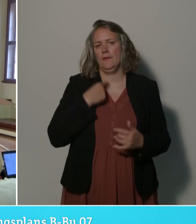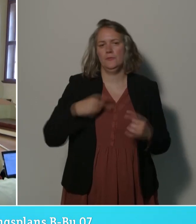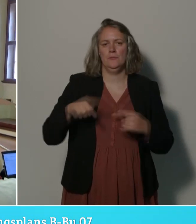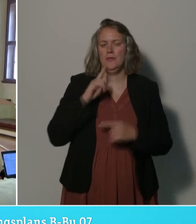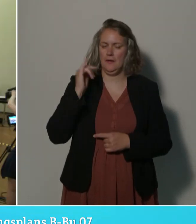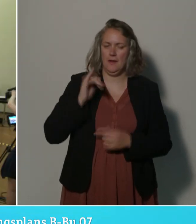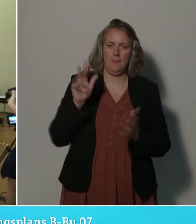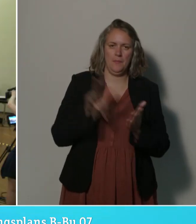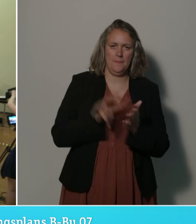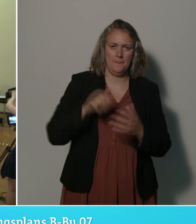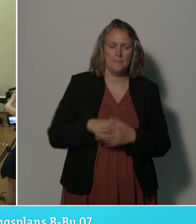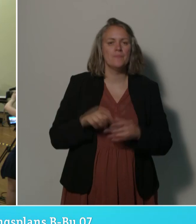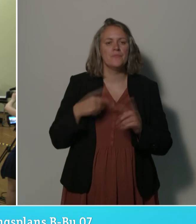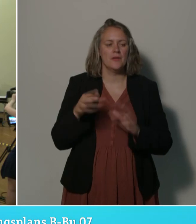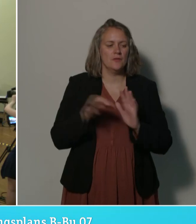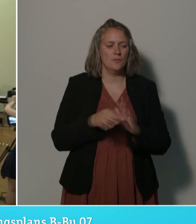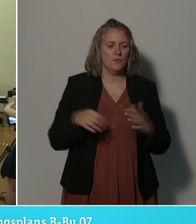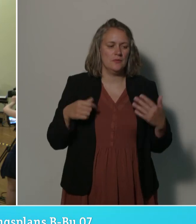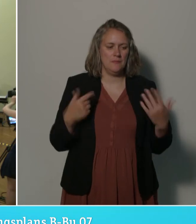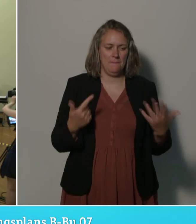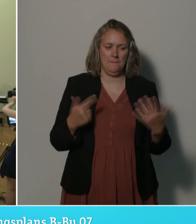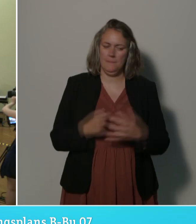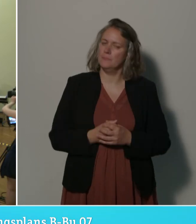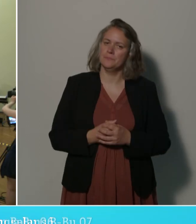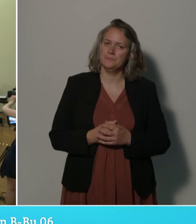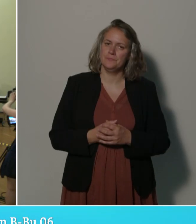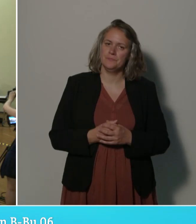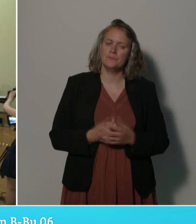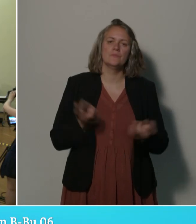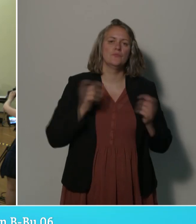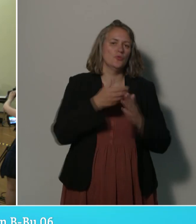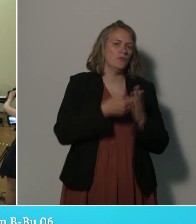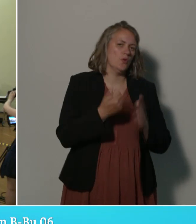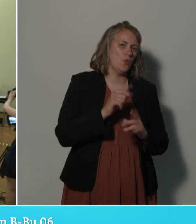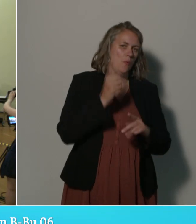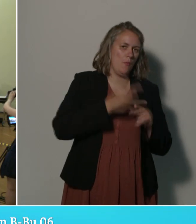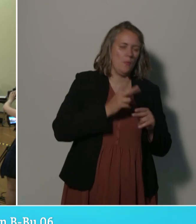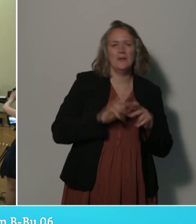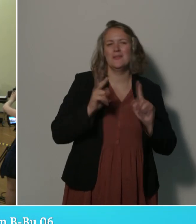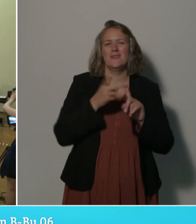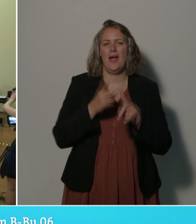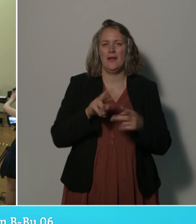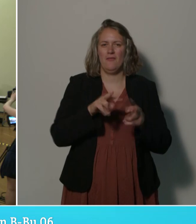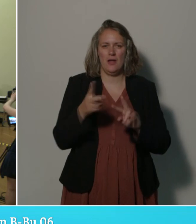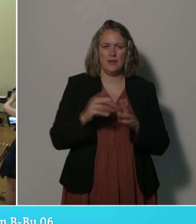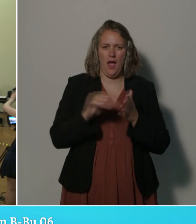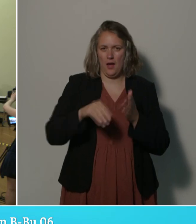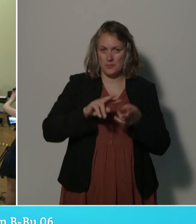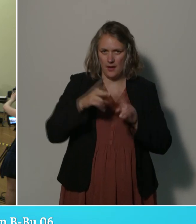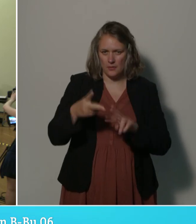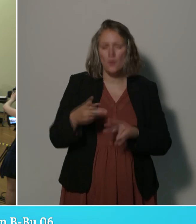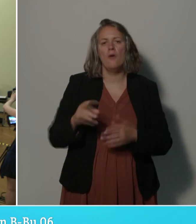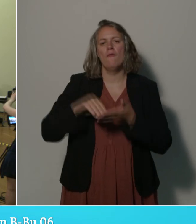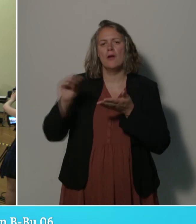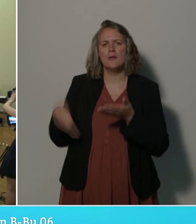angenommen. Ich rufe auf den Tagesordnungspunkt 7, Beschlussvorlage Oberbürgermeister, zweite Vertragsänderung des Vertrages über die Herstellung